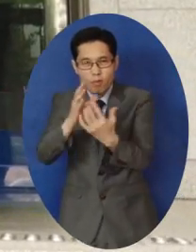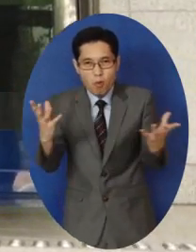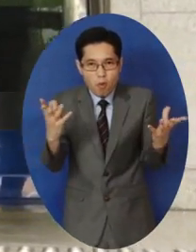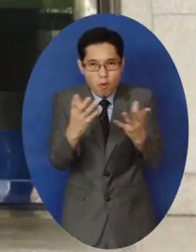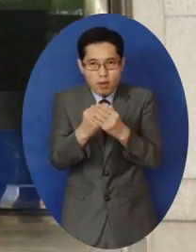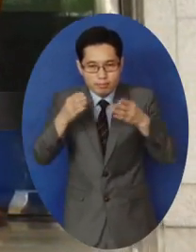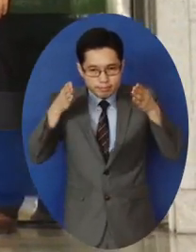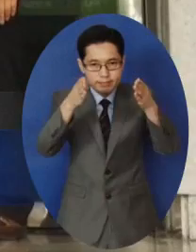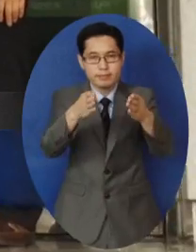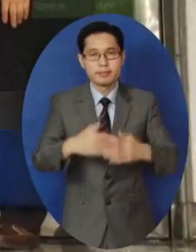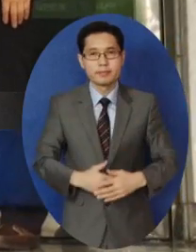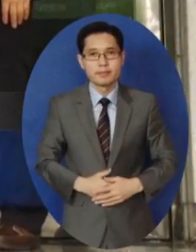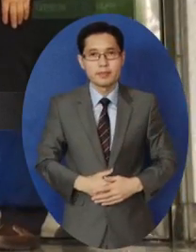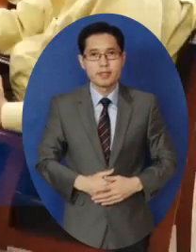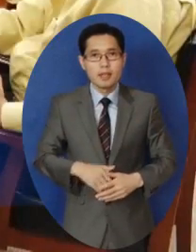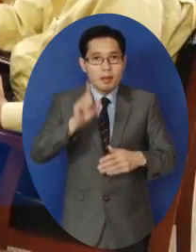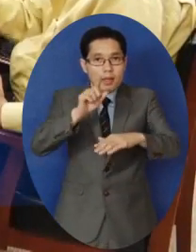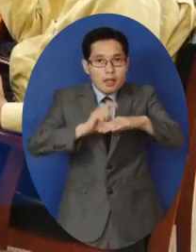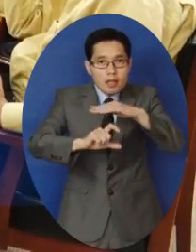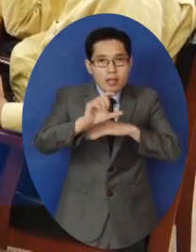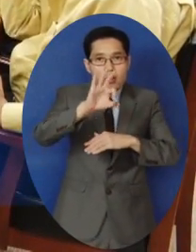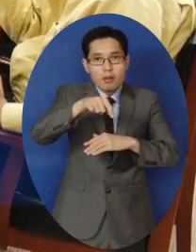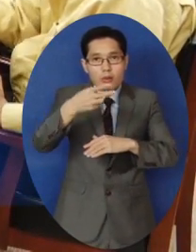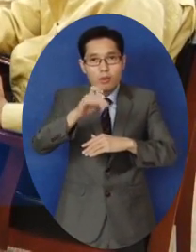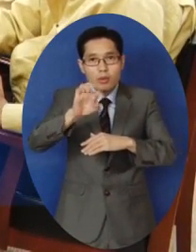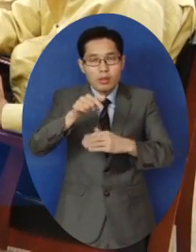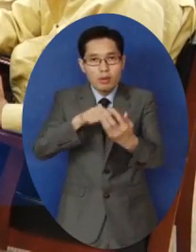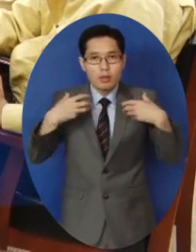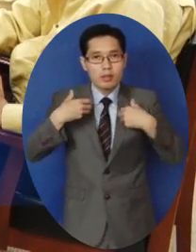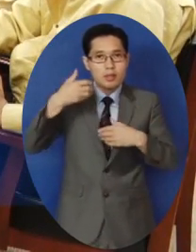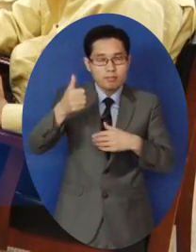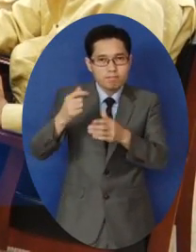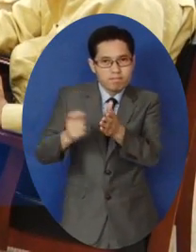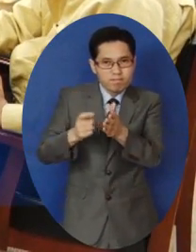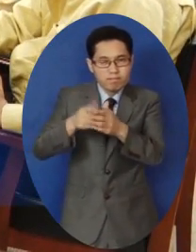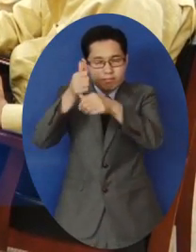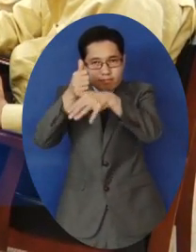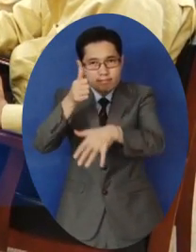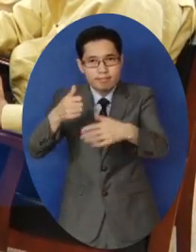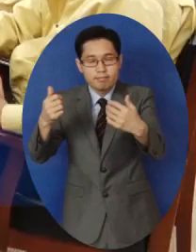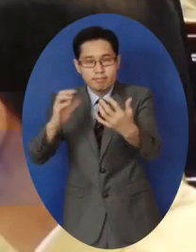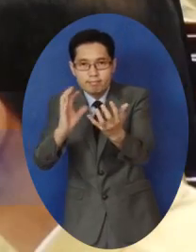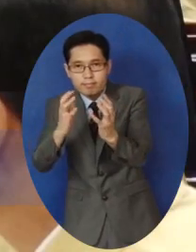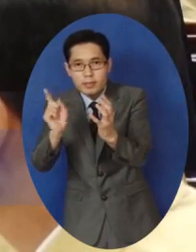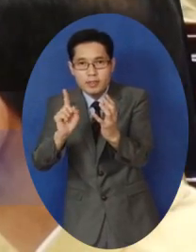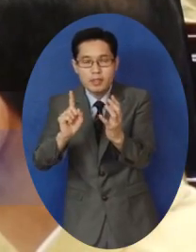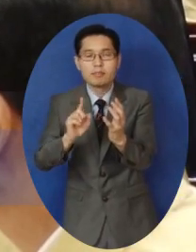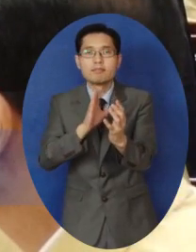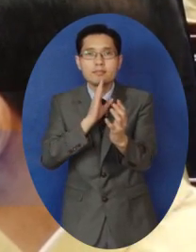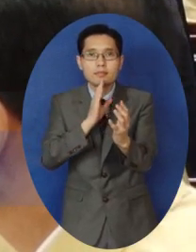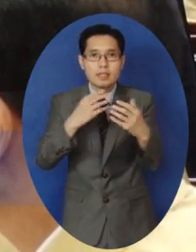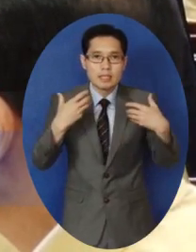활동에 총력을 기울이고 있습니다. 매일 아침 우동기 교육감 주재로 개최되는 비상대책회의에서는 본청